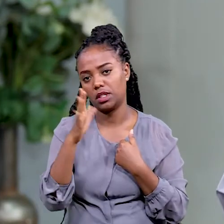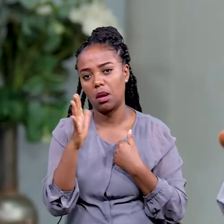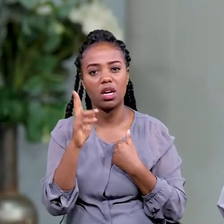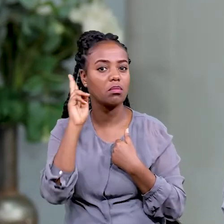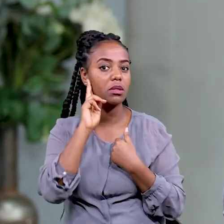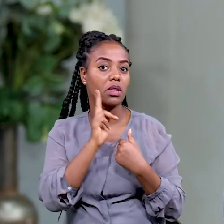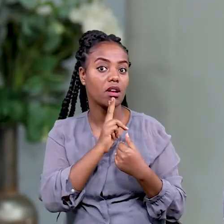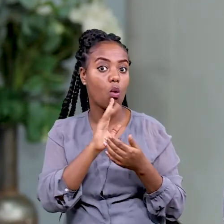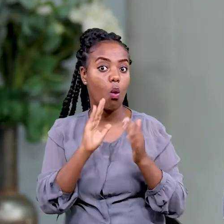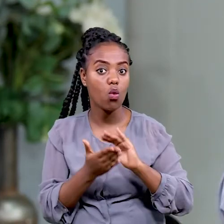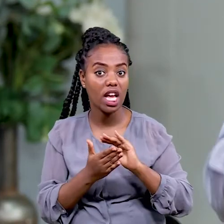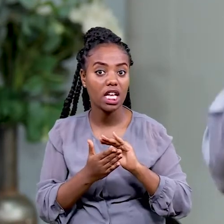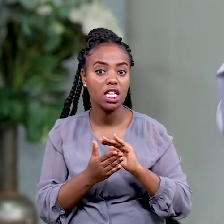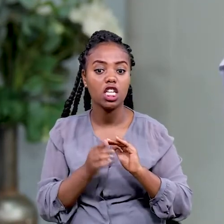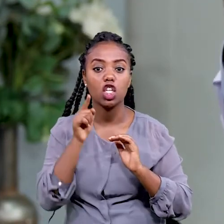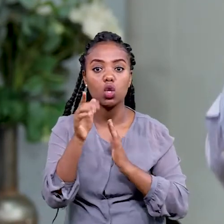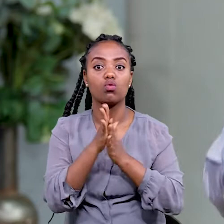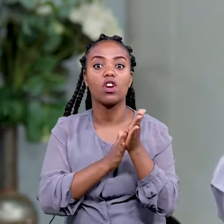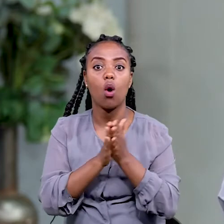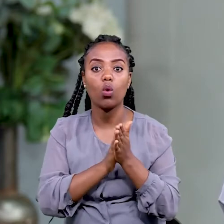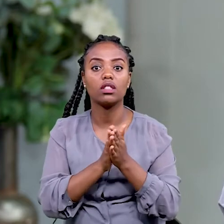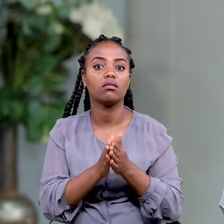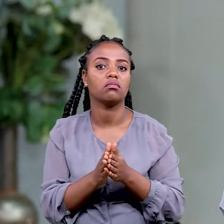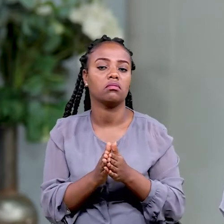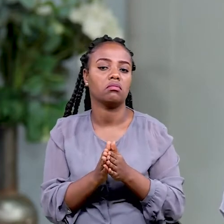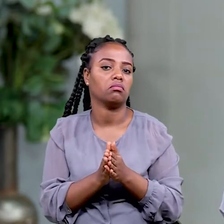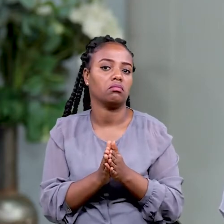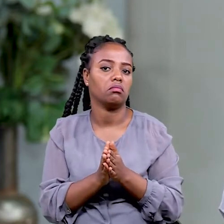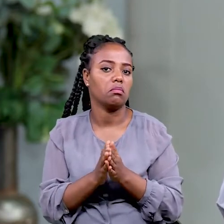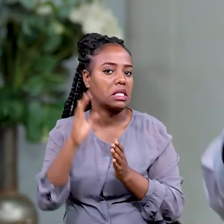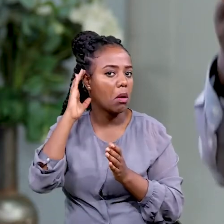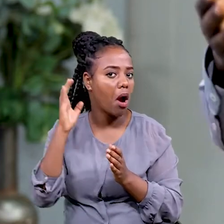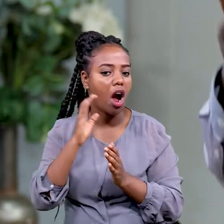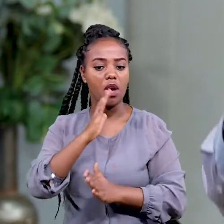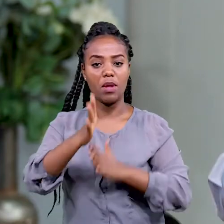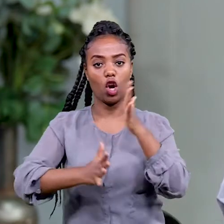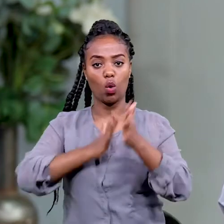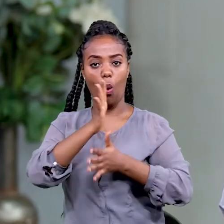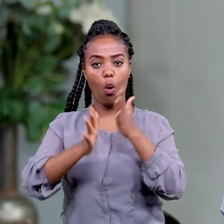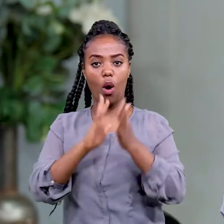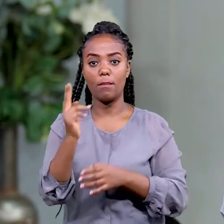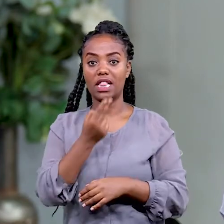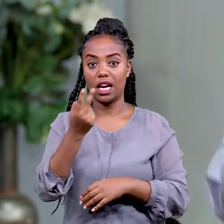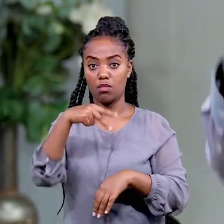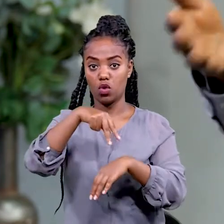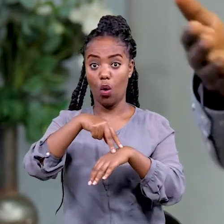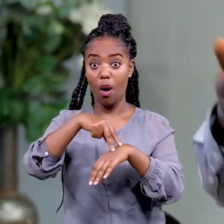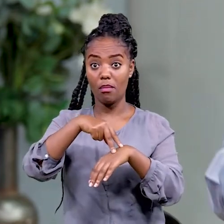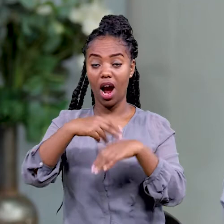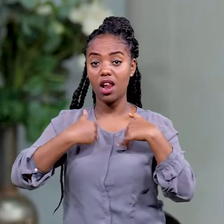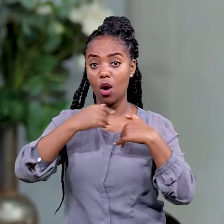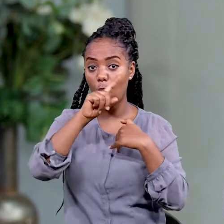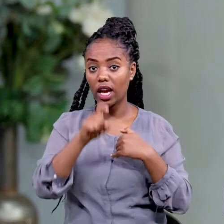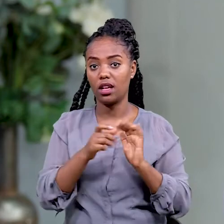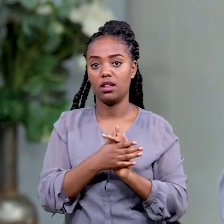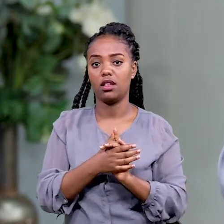ምናልባት በጆሮ የማይሰማ ከሆነ የእሱን ፍላጎትን የሚሰማ የምልክት ቋንቋ የሚጠቀም ተቋማቶቹ